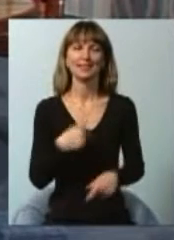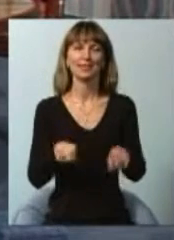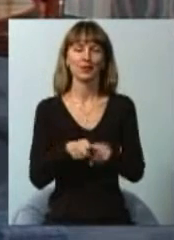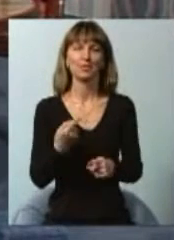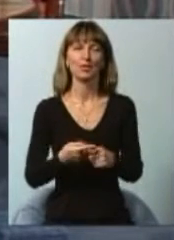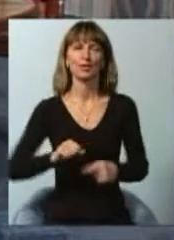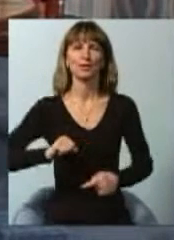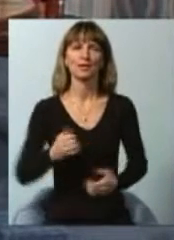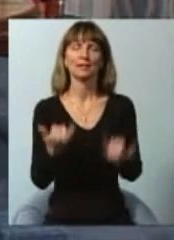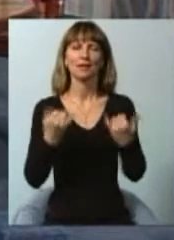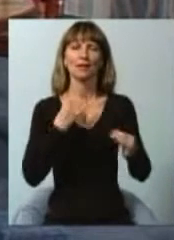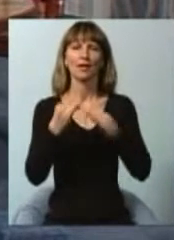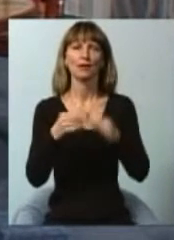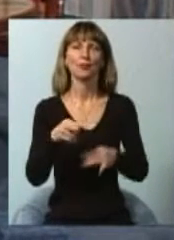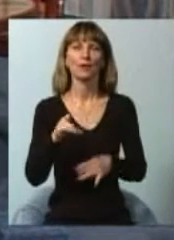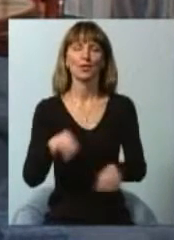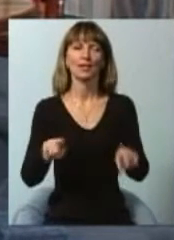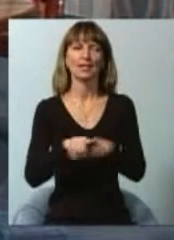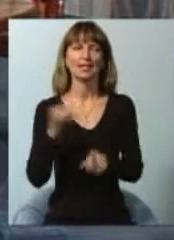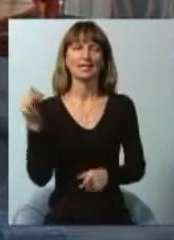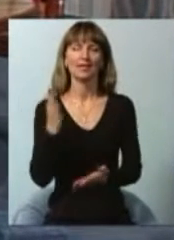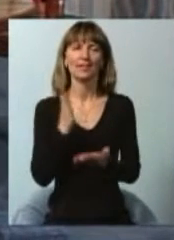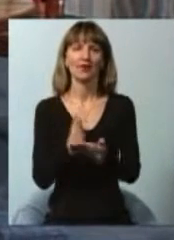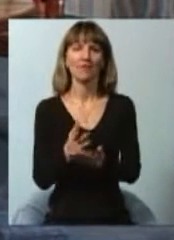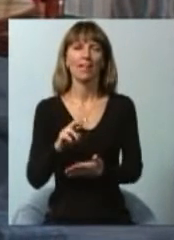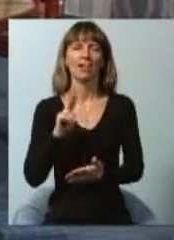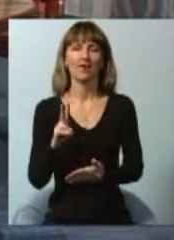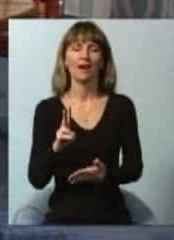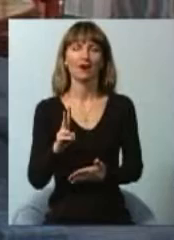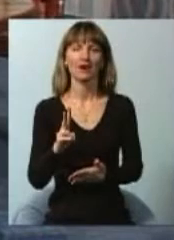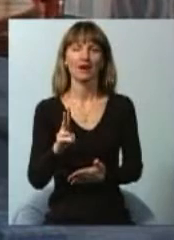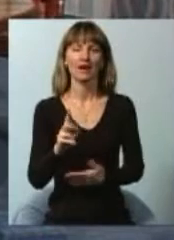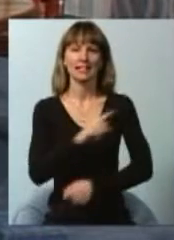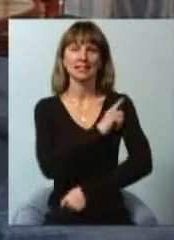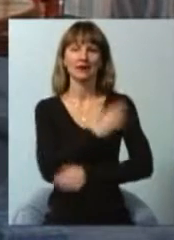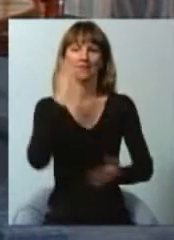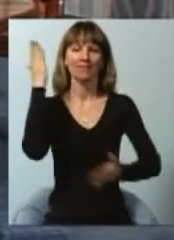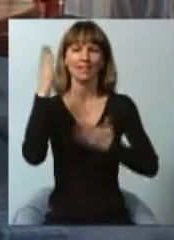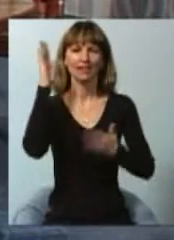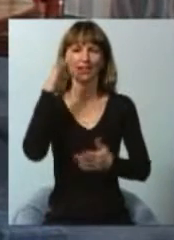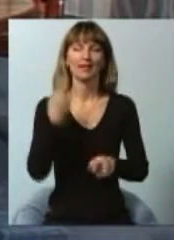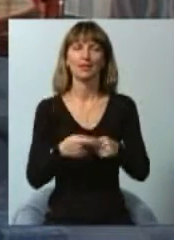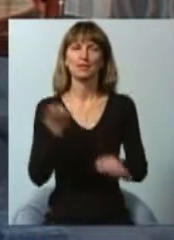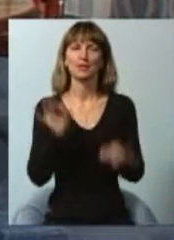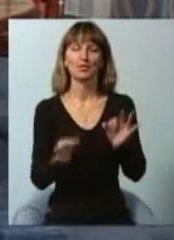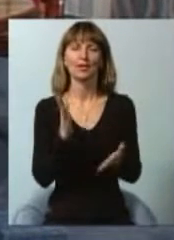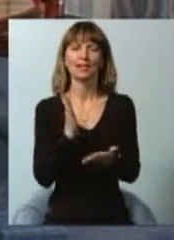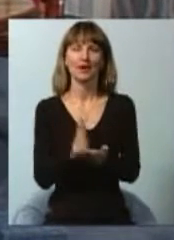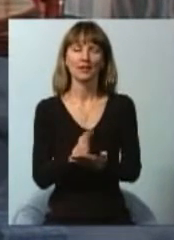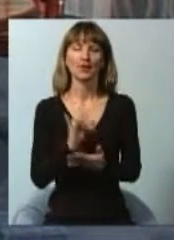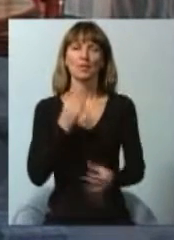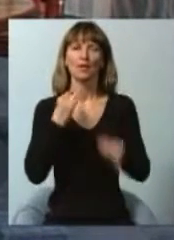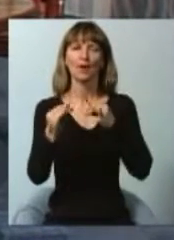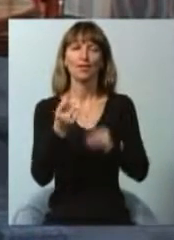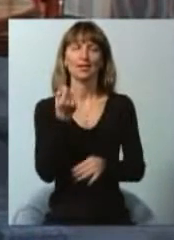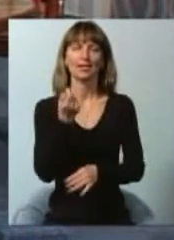Тож, друзі, сьогодні ми поговоримо про таке цікаве явище, як взагалі шторм. Знаємо, що це природнє явище, і поговоримо трішки про